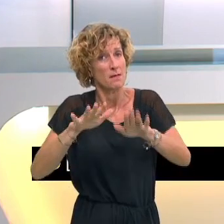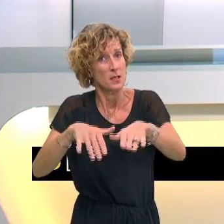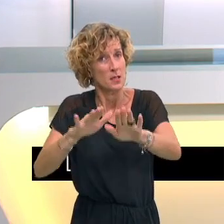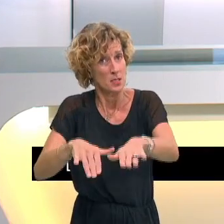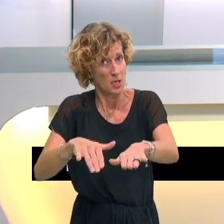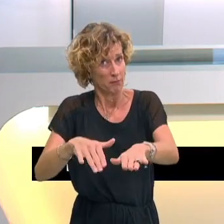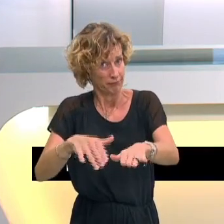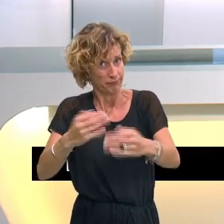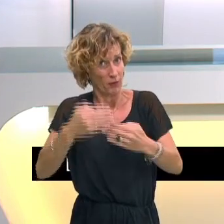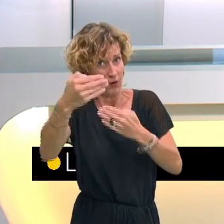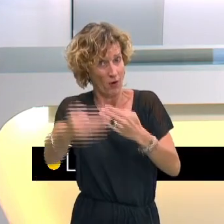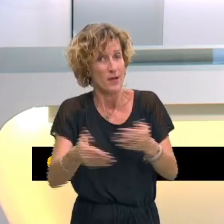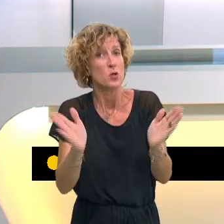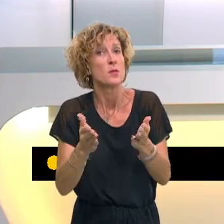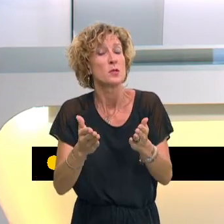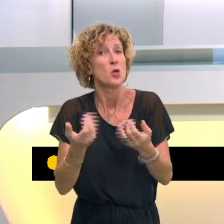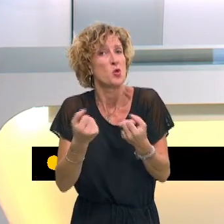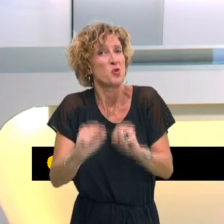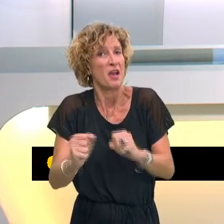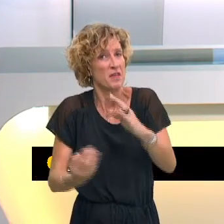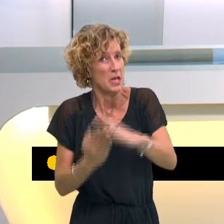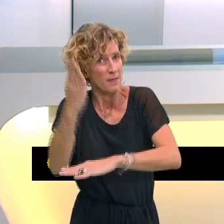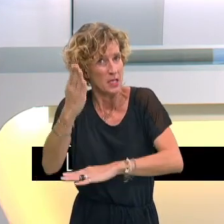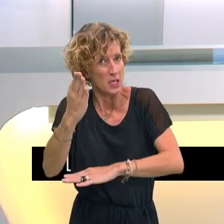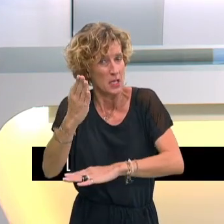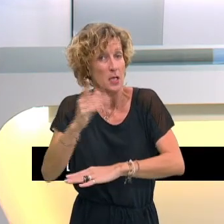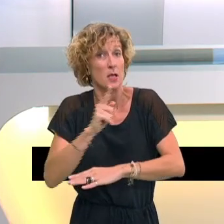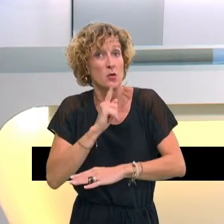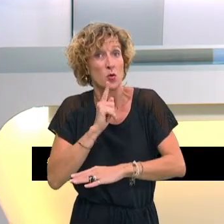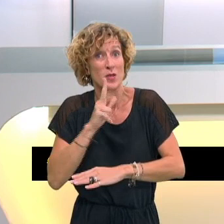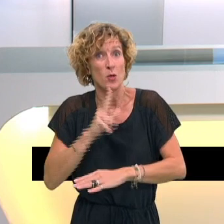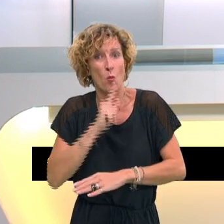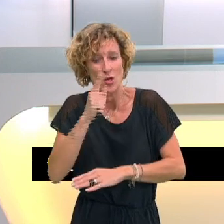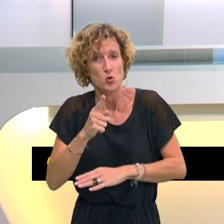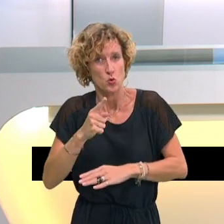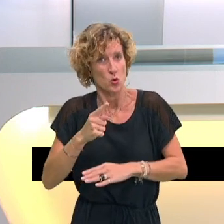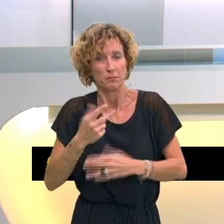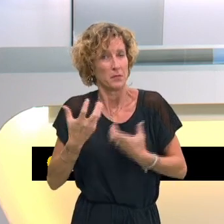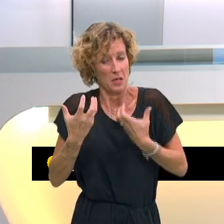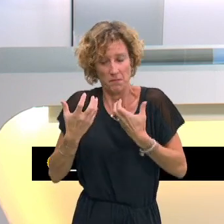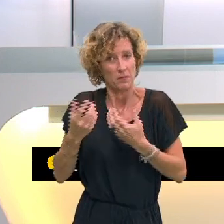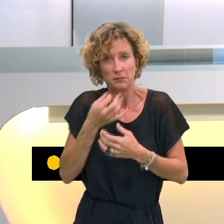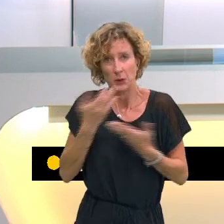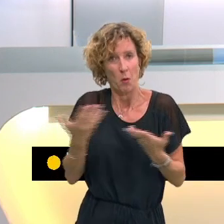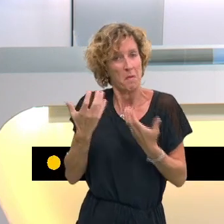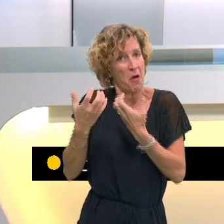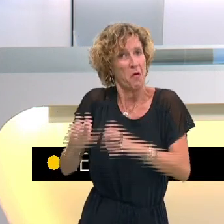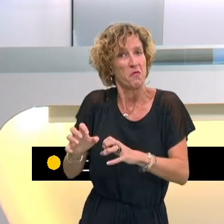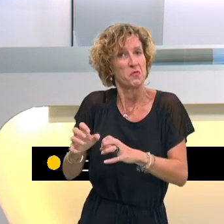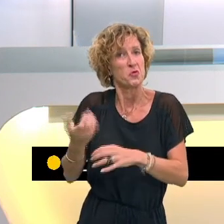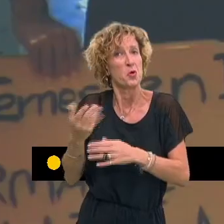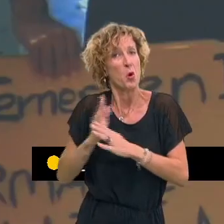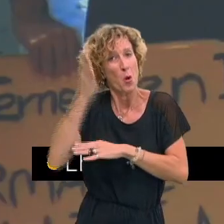cet après-midi. Une grève illimitée qui a débuté il y a 3 jours. Ils ne veulent pas du projet de loi qui vise le financement de la sécurité